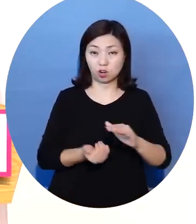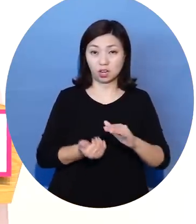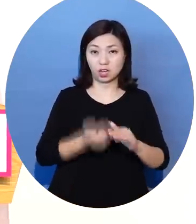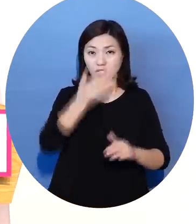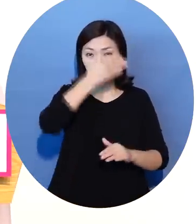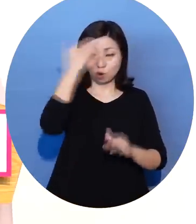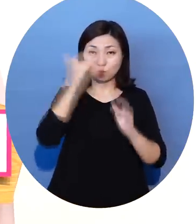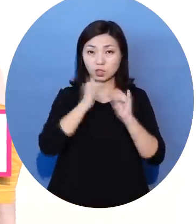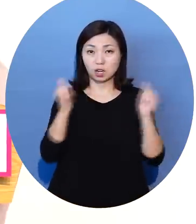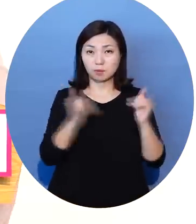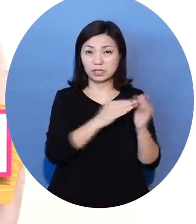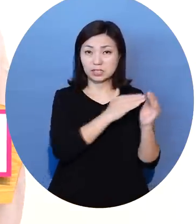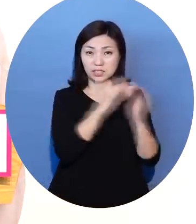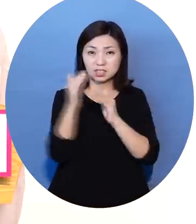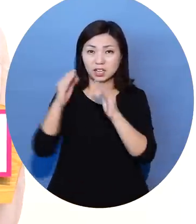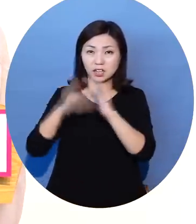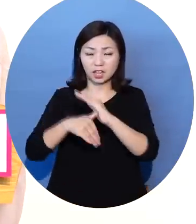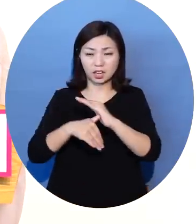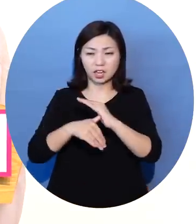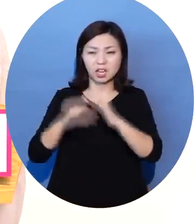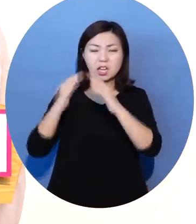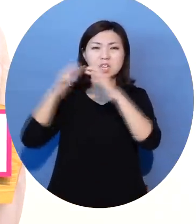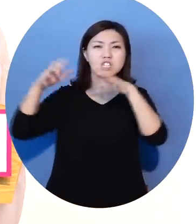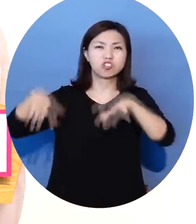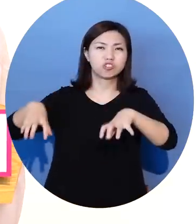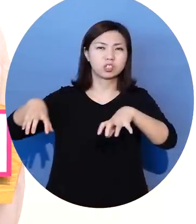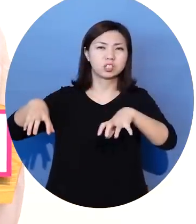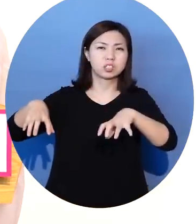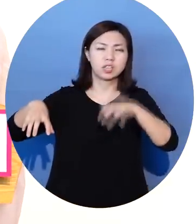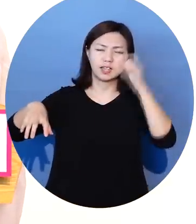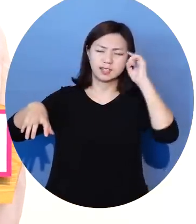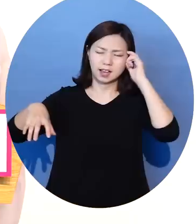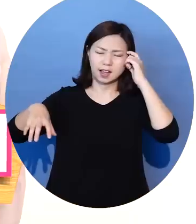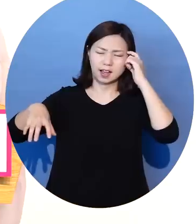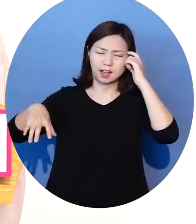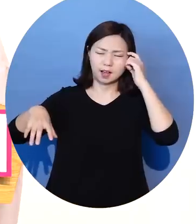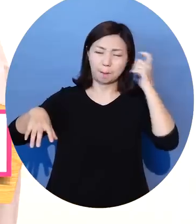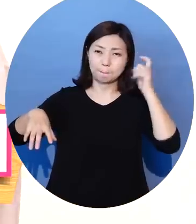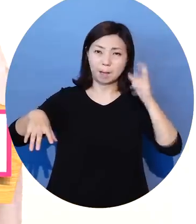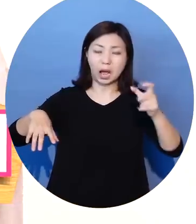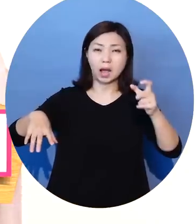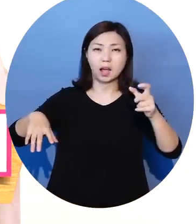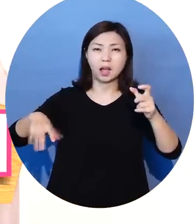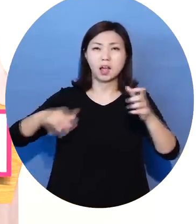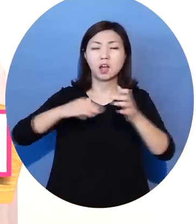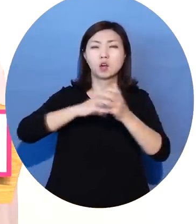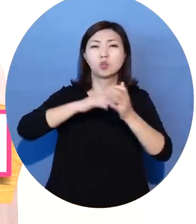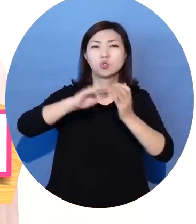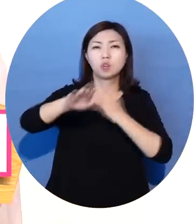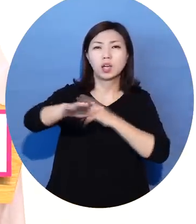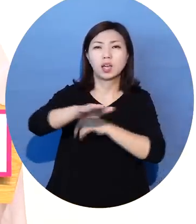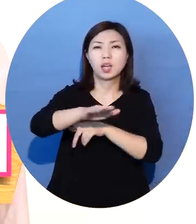이사를 갈 때 이거는 이웃집으로 생각하고 생각을 딱 그렇게 해야 이